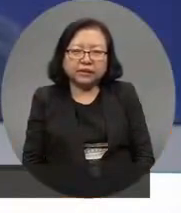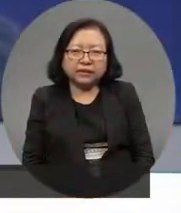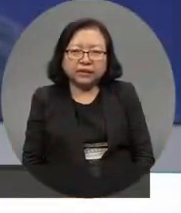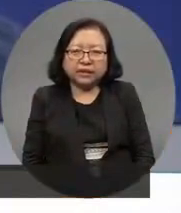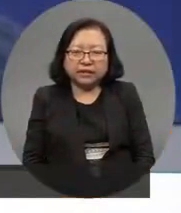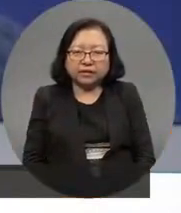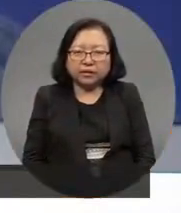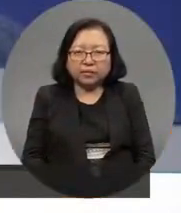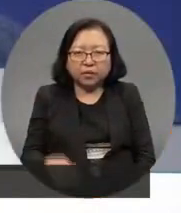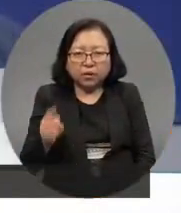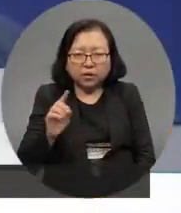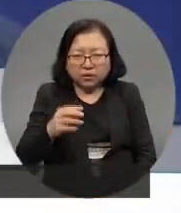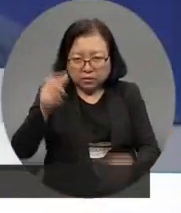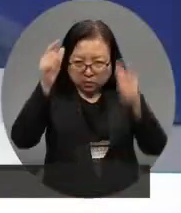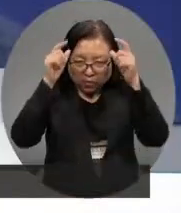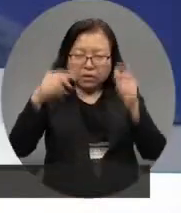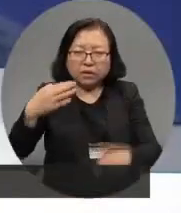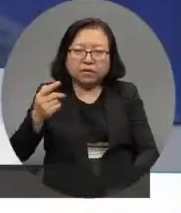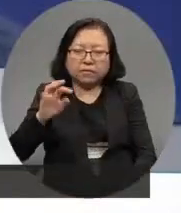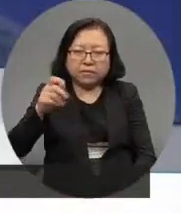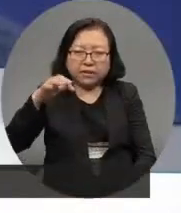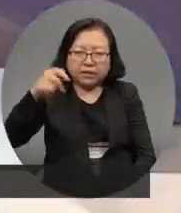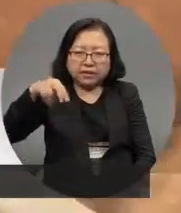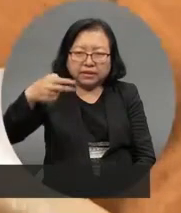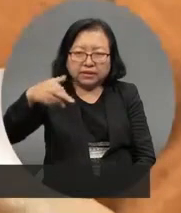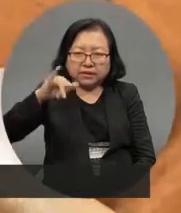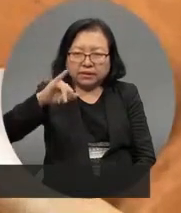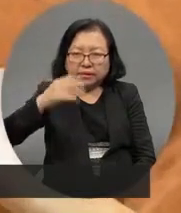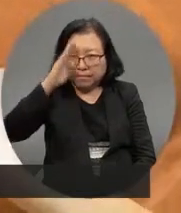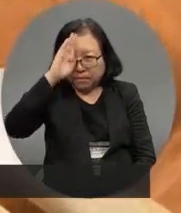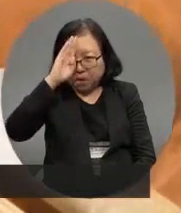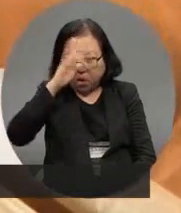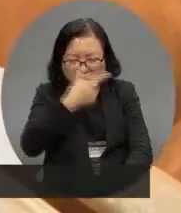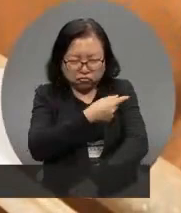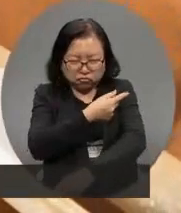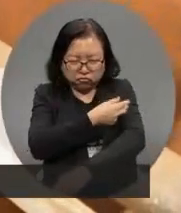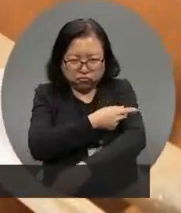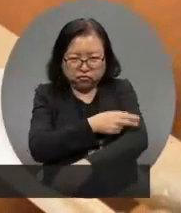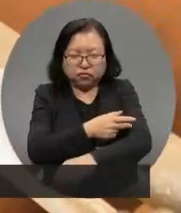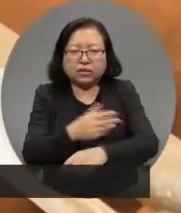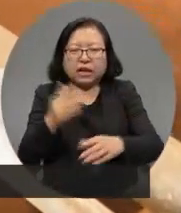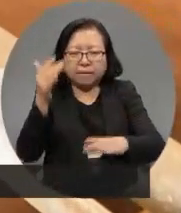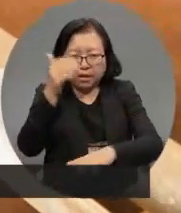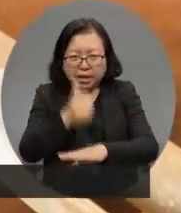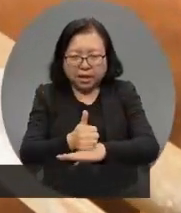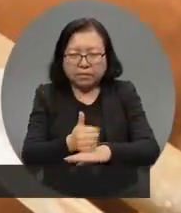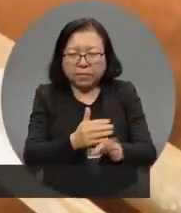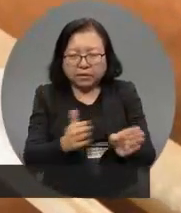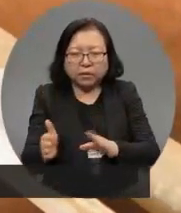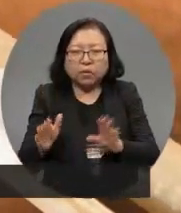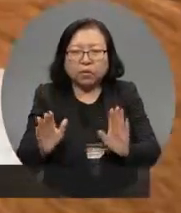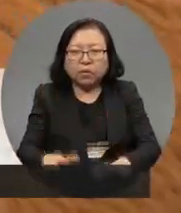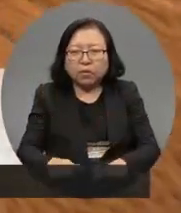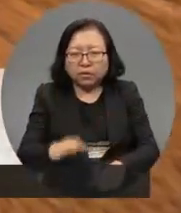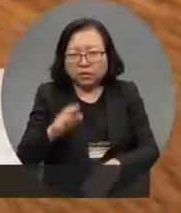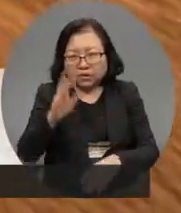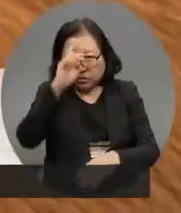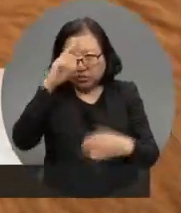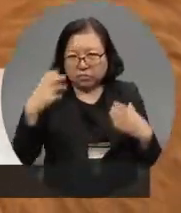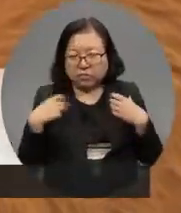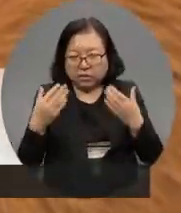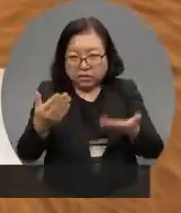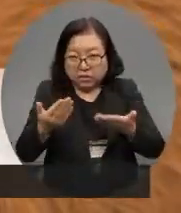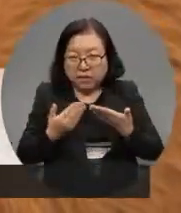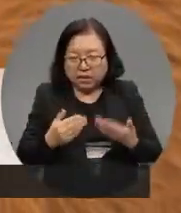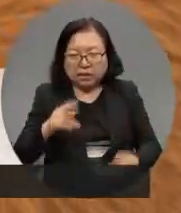소 럼피스킨병 백신 접종의 마무리 단계에 들어갔습니다. 충청북도는 오늘 농림부에서 받은 27만여